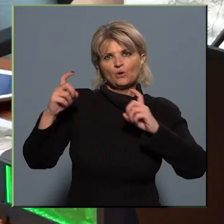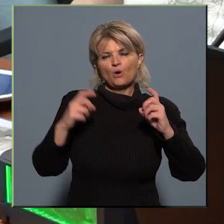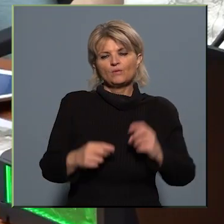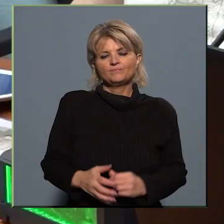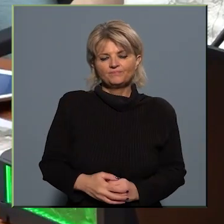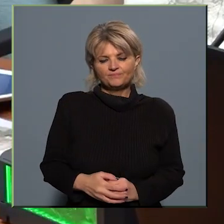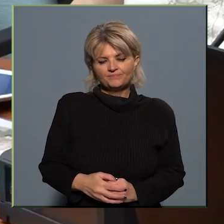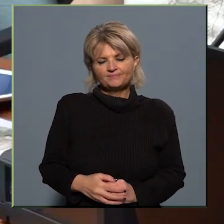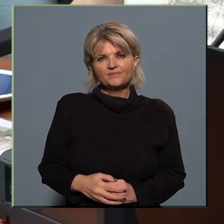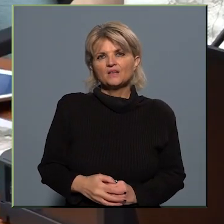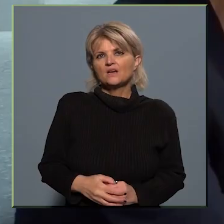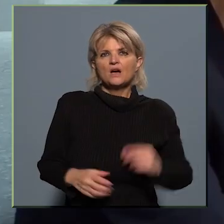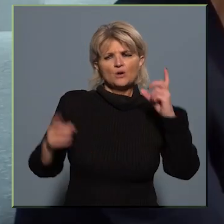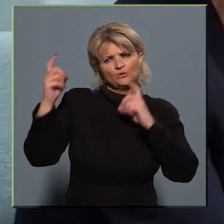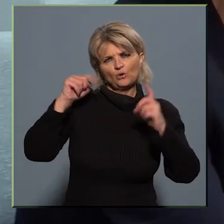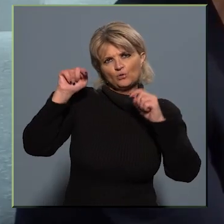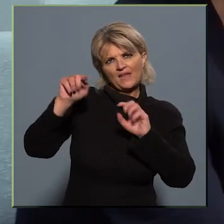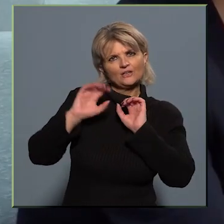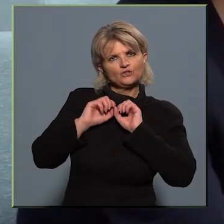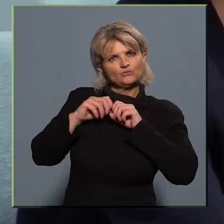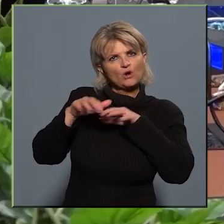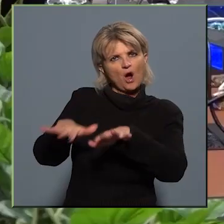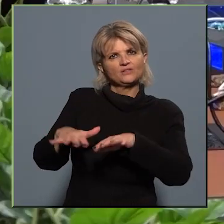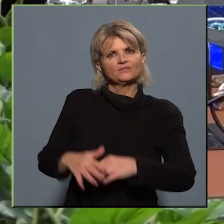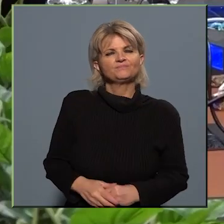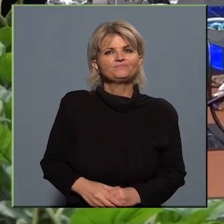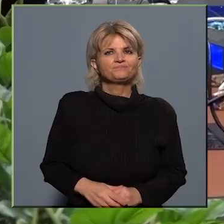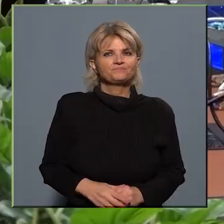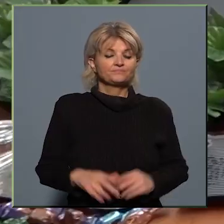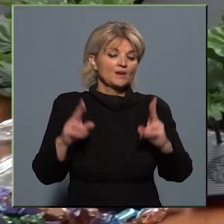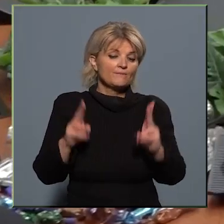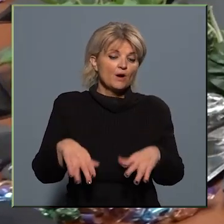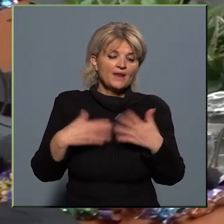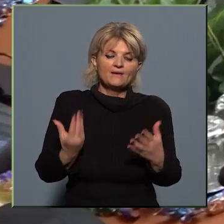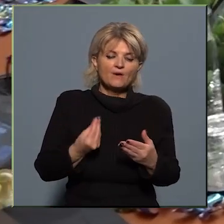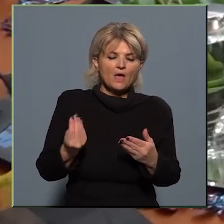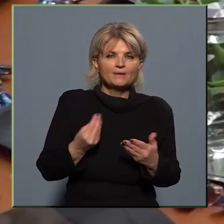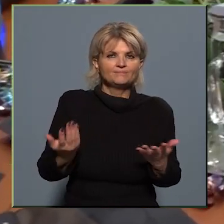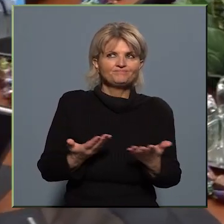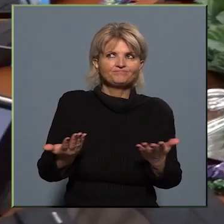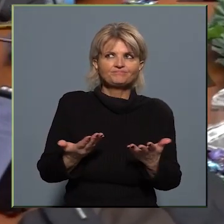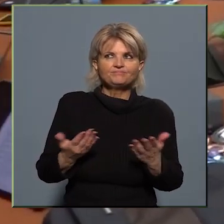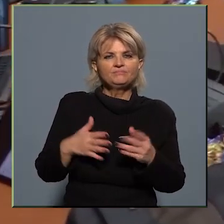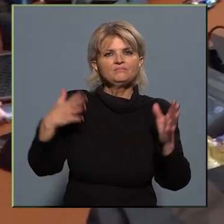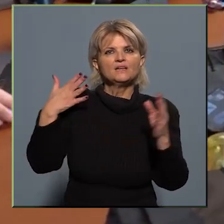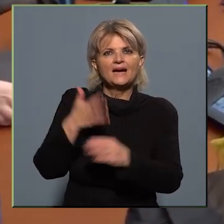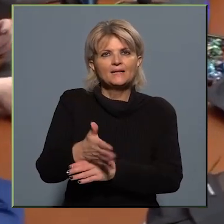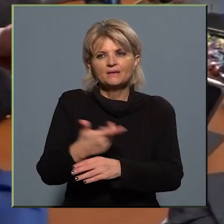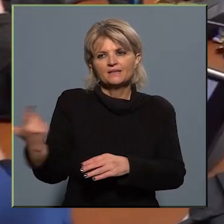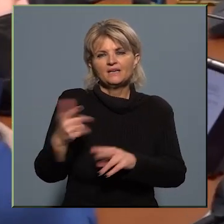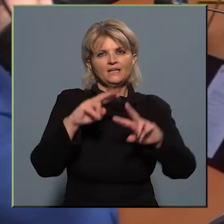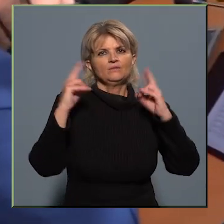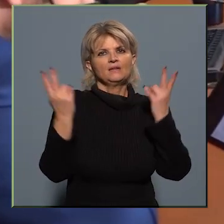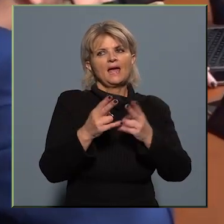kitölti, betölti a gondolkodást. Van-e valami átmenet a két